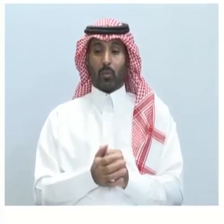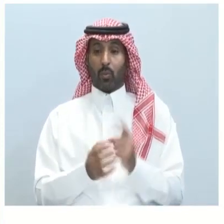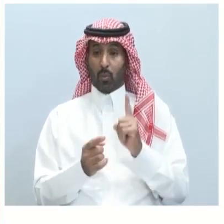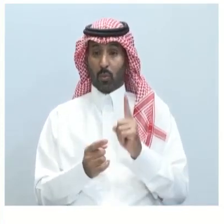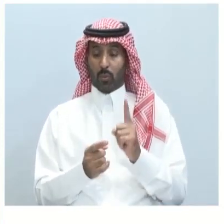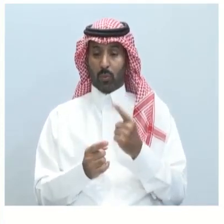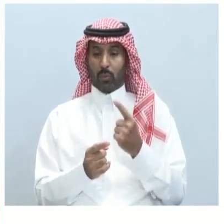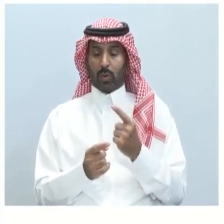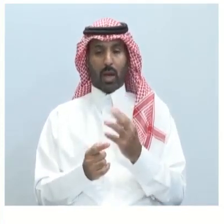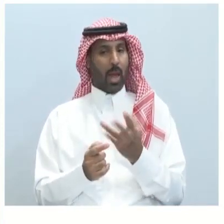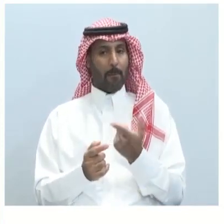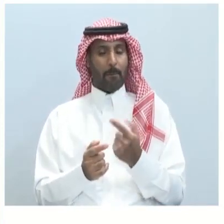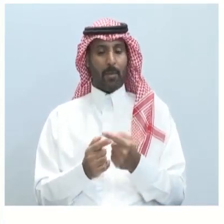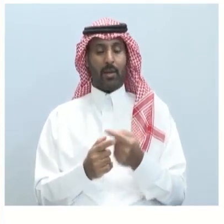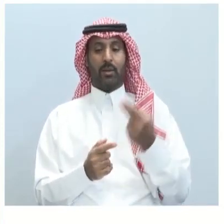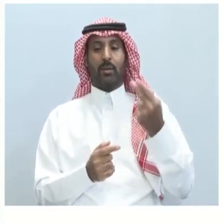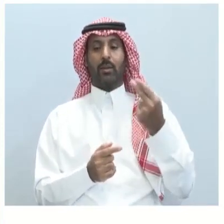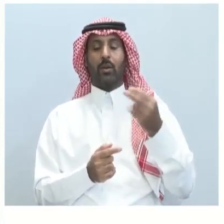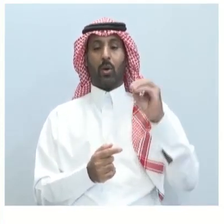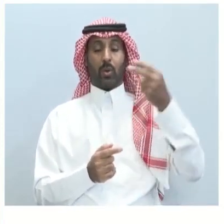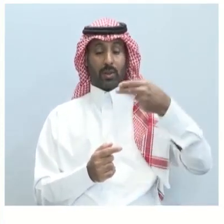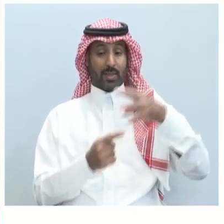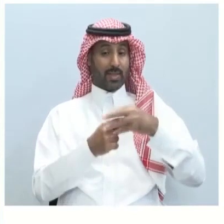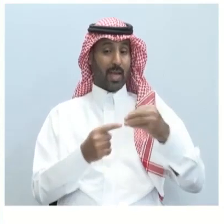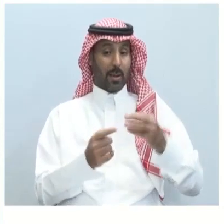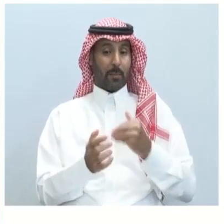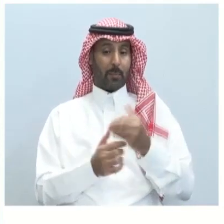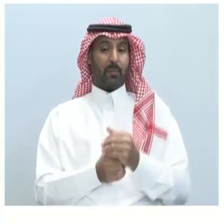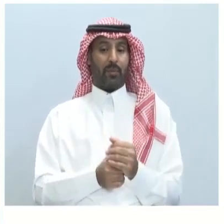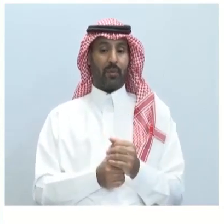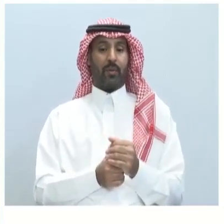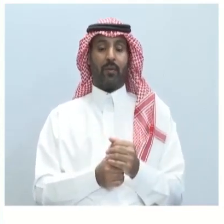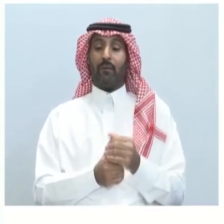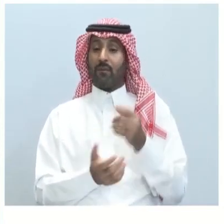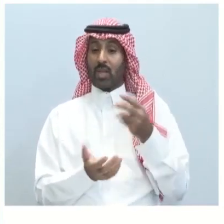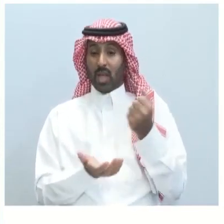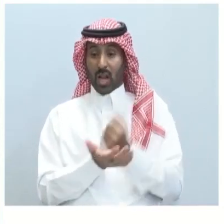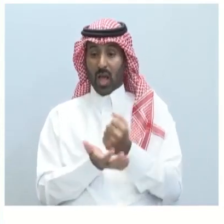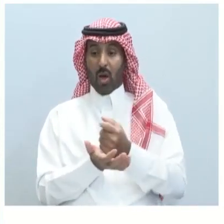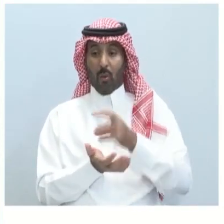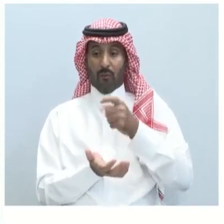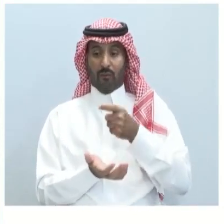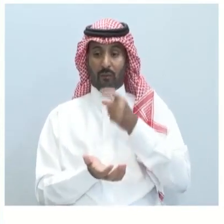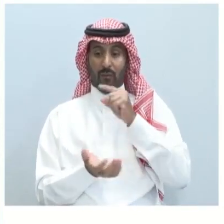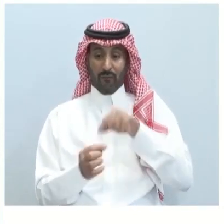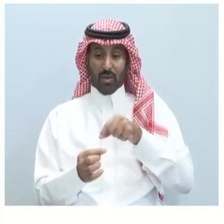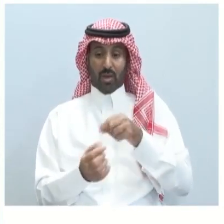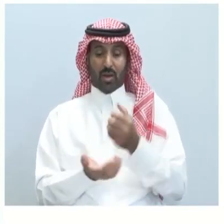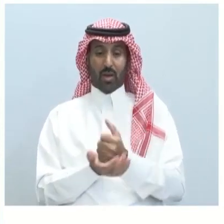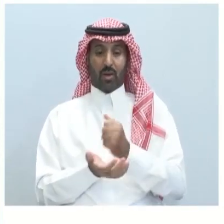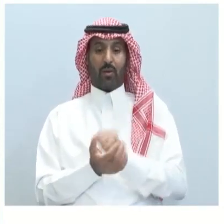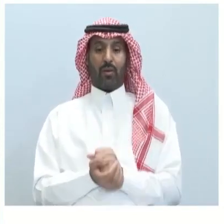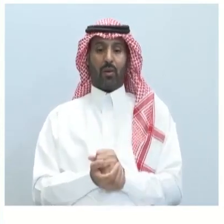تركيز ايون الهيدروكسيد هو المطلوب عندك في المساله في مين في القهوه هل تعد القهوه حمضيه او